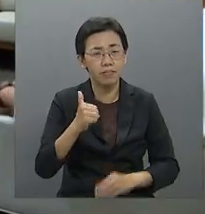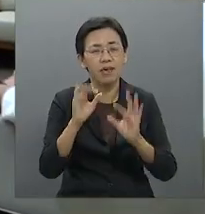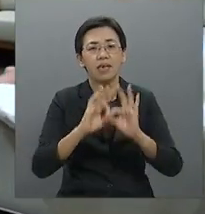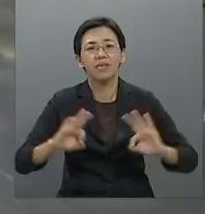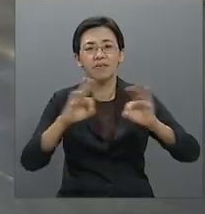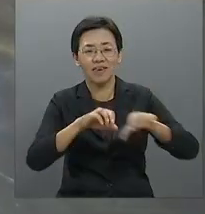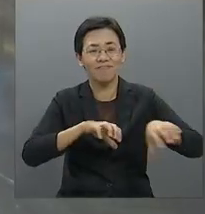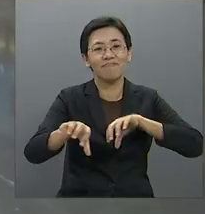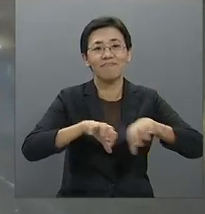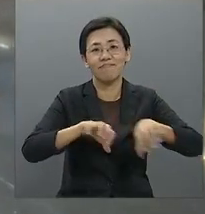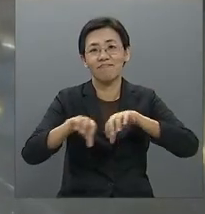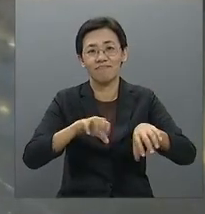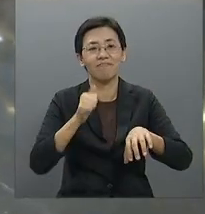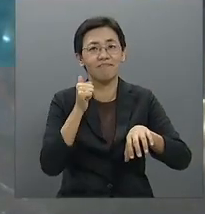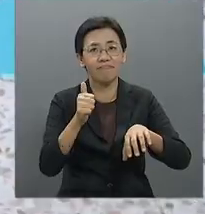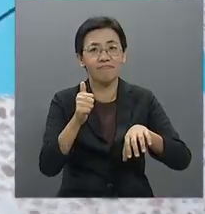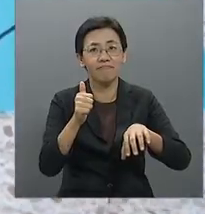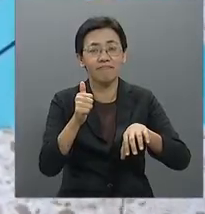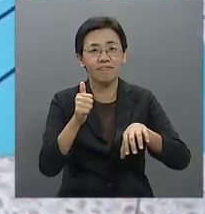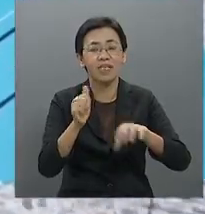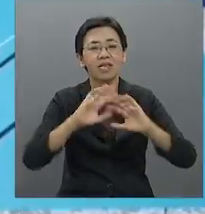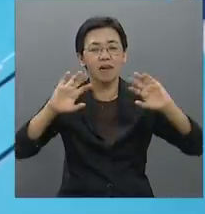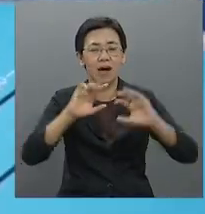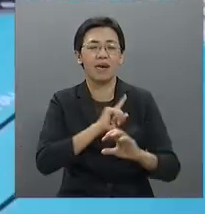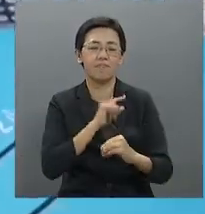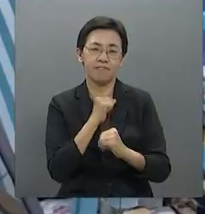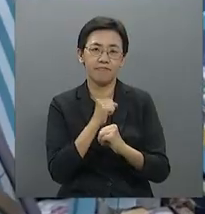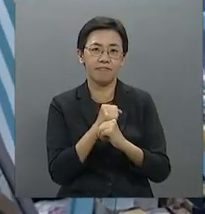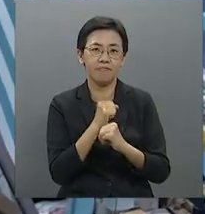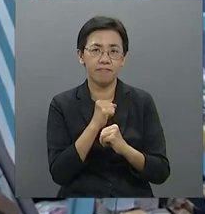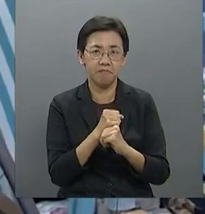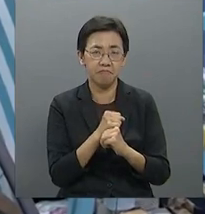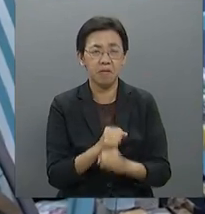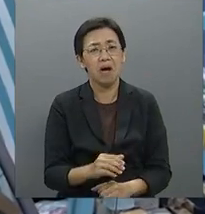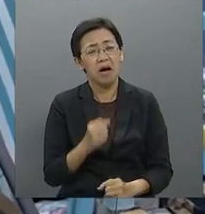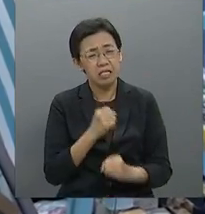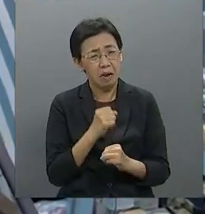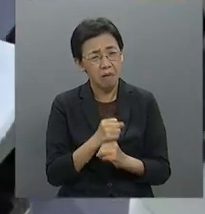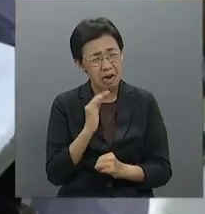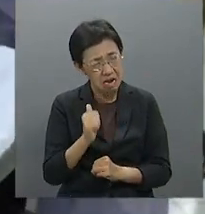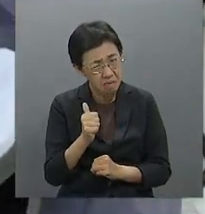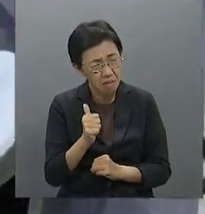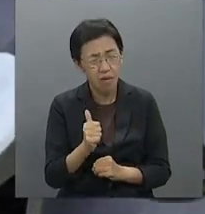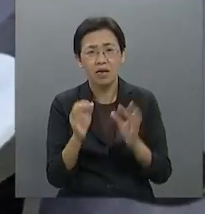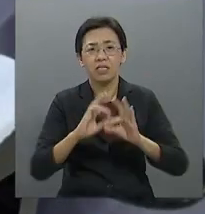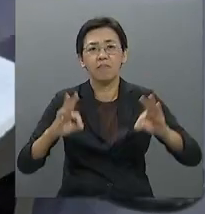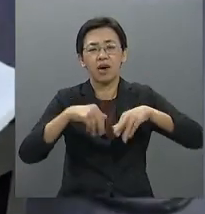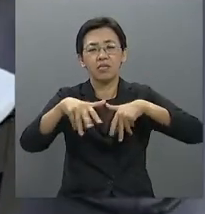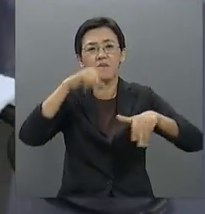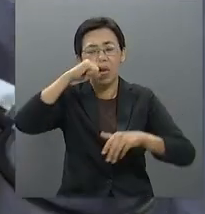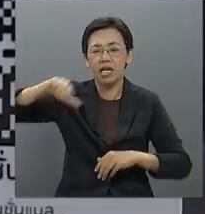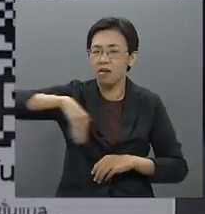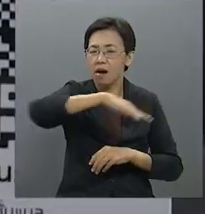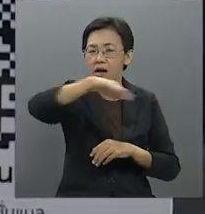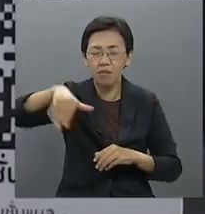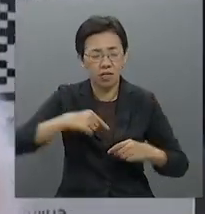ารที่มีประสิทธภาพของทางการซึ่จะประสบความสำเร็จได้เมอคนไยทุกคนรวมมือร่วมใจก